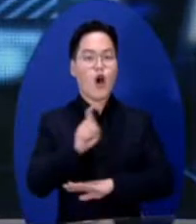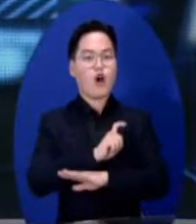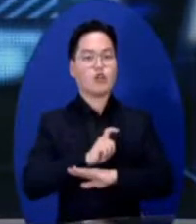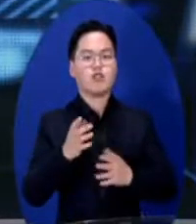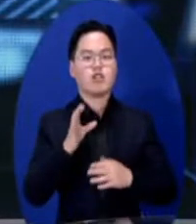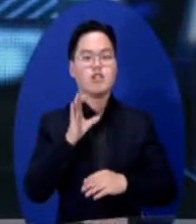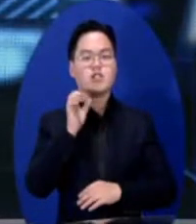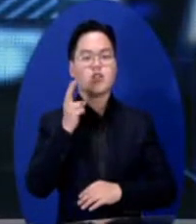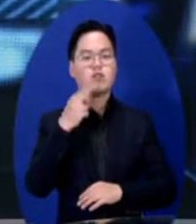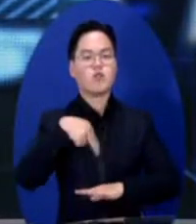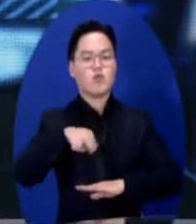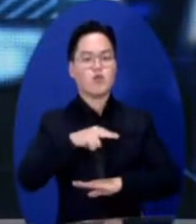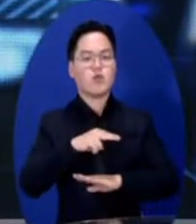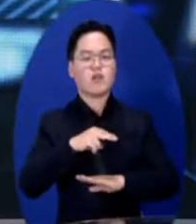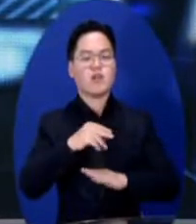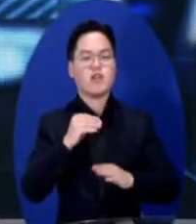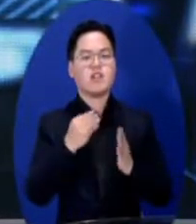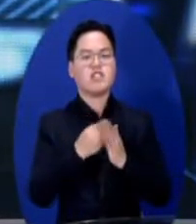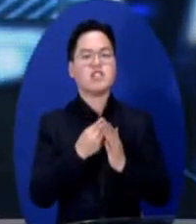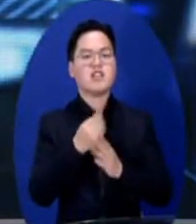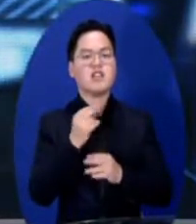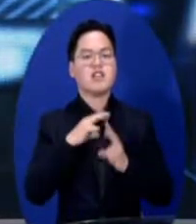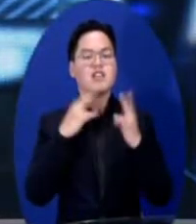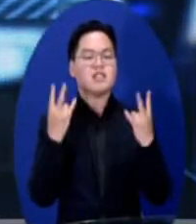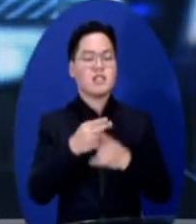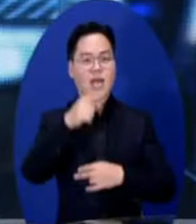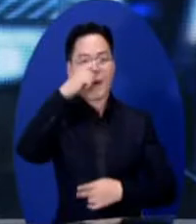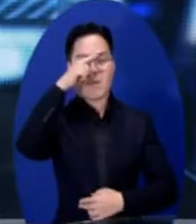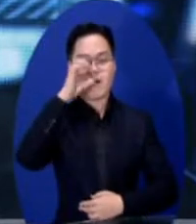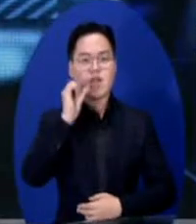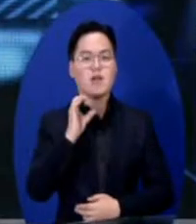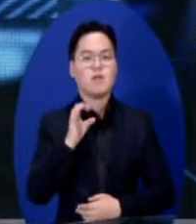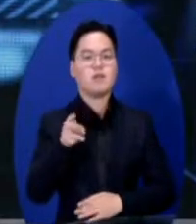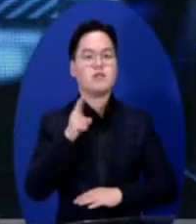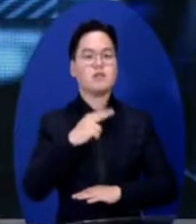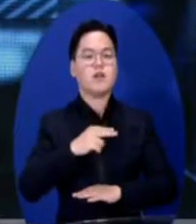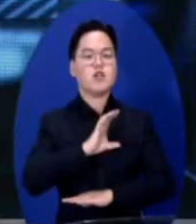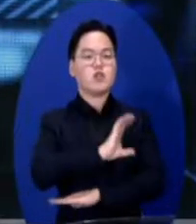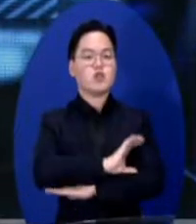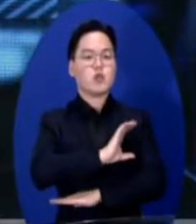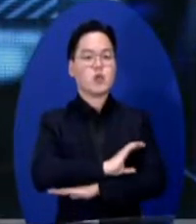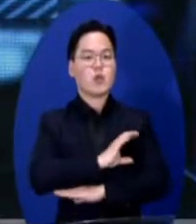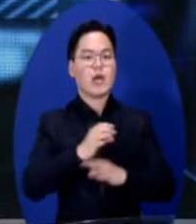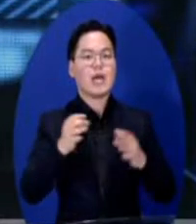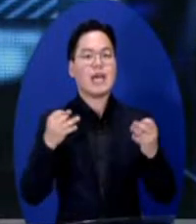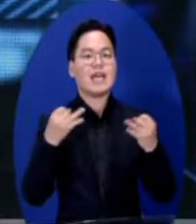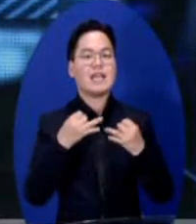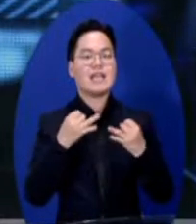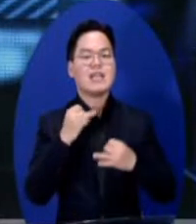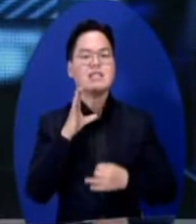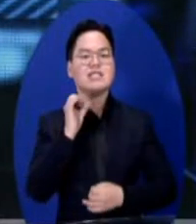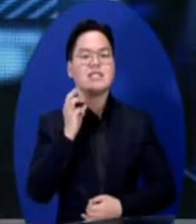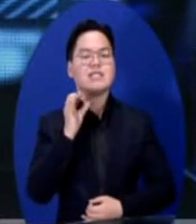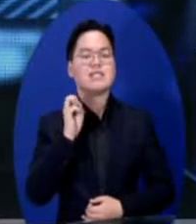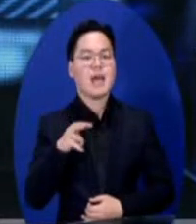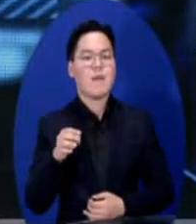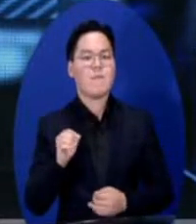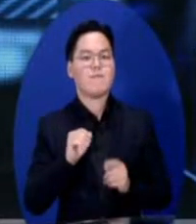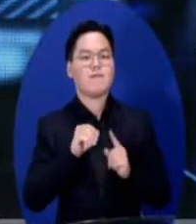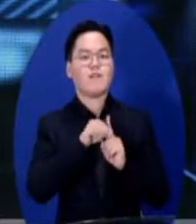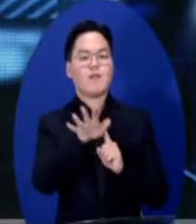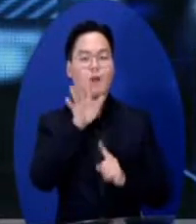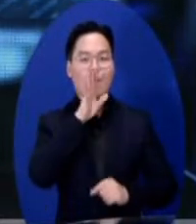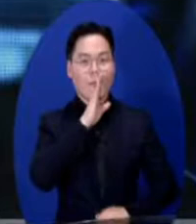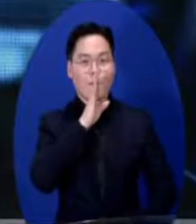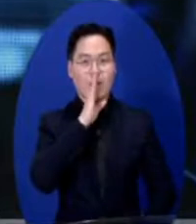Нийслэлийн сонгоны архинд дүүргийн жишиг нэгдсэн эмнэлэг болон ерөнхий боловсролын сургуулийн ирээдүйн цогцлборт цахим системийг нэвтрүүлэхээр төлөвлөсөн байна. Тухайн